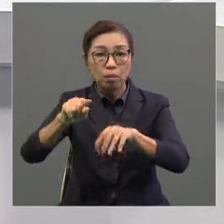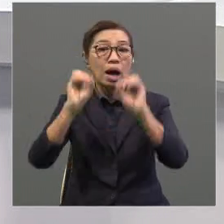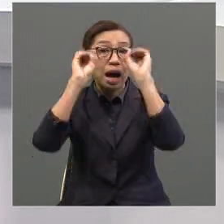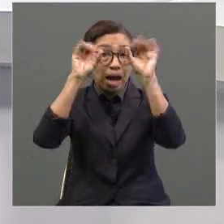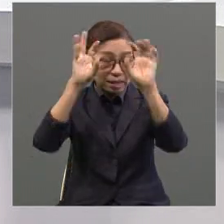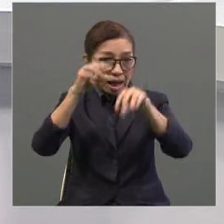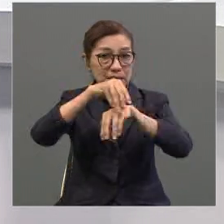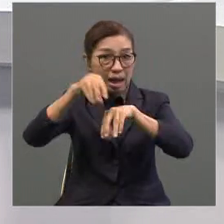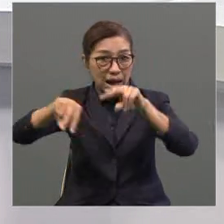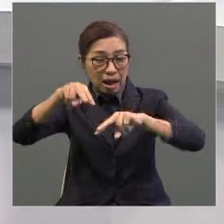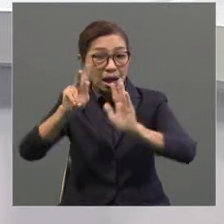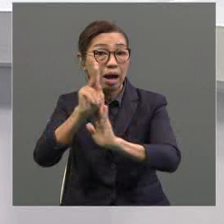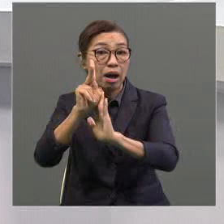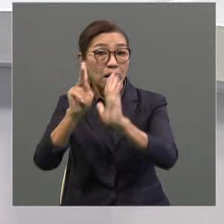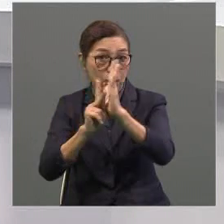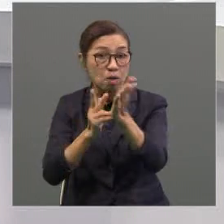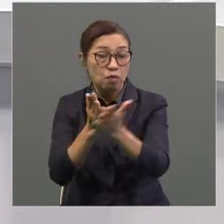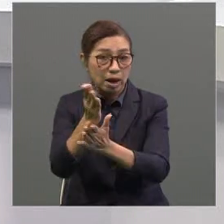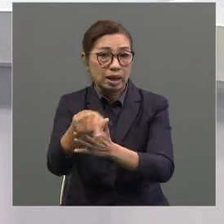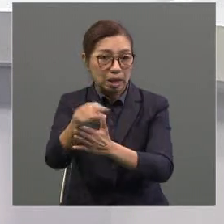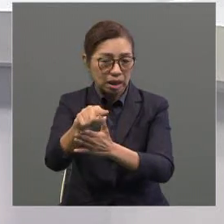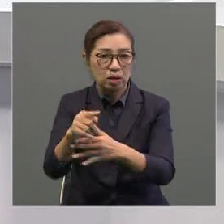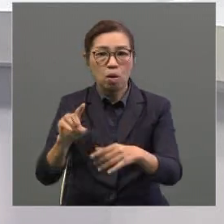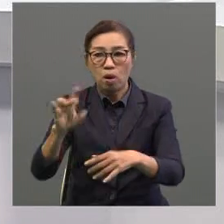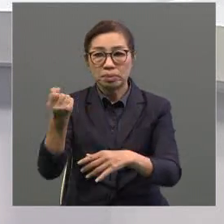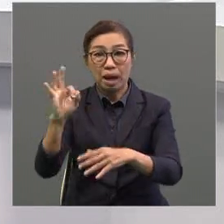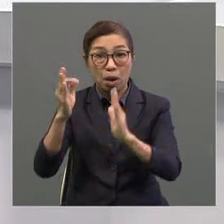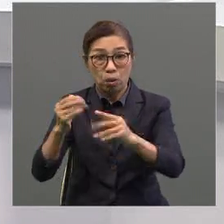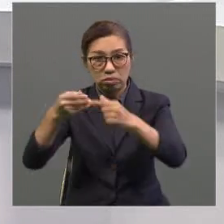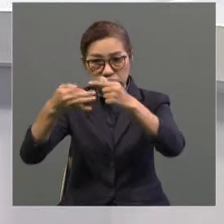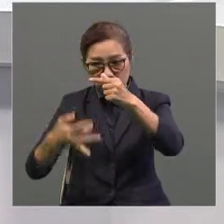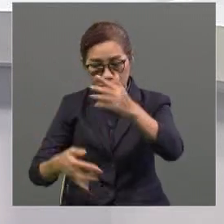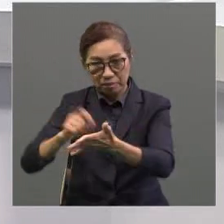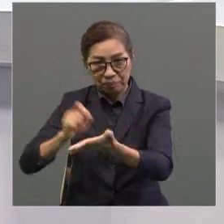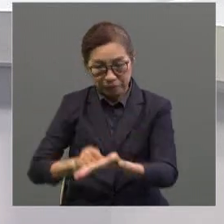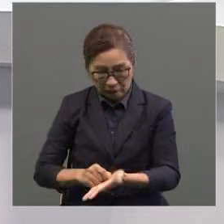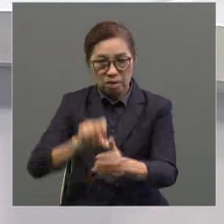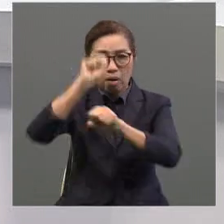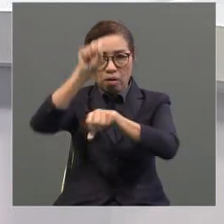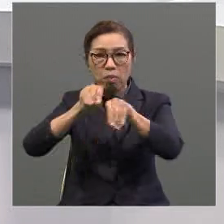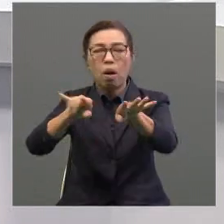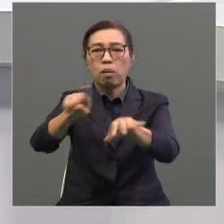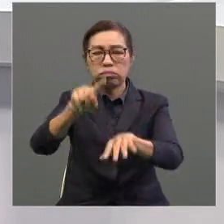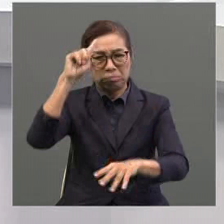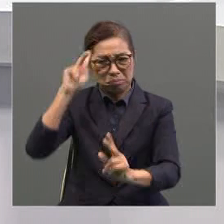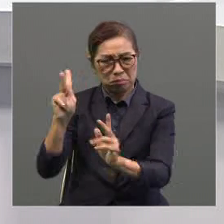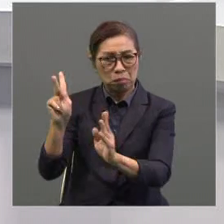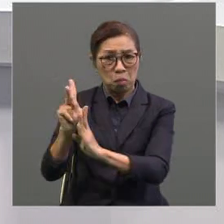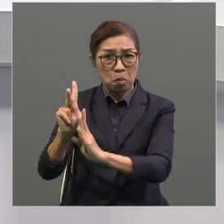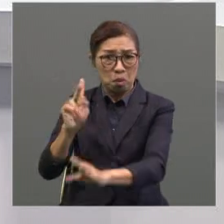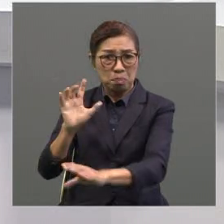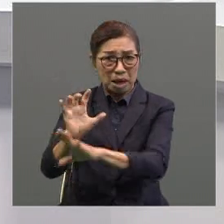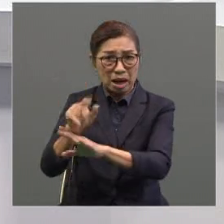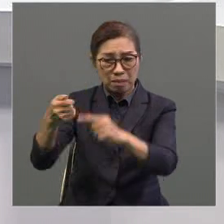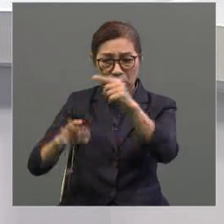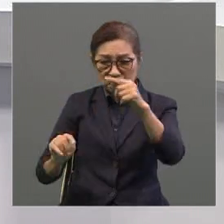เป็นแถลงการณ์ออกมาบอกว่าก็ไม่เห็นด้วยกับมติที่เอามติคือข้อบังคับที่41มาอยู่